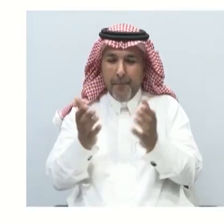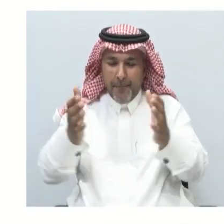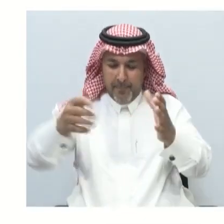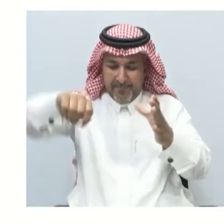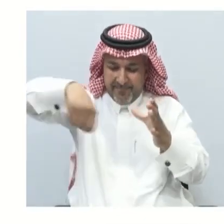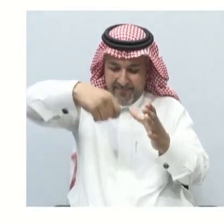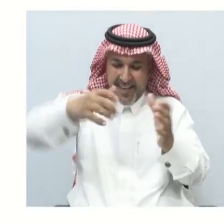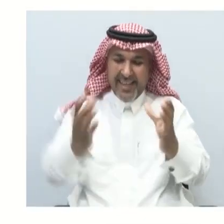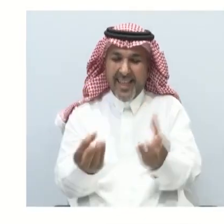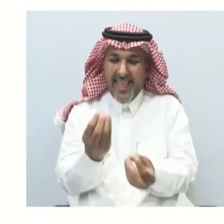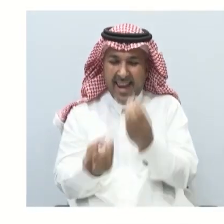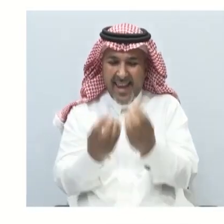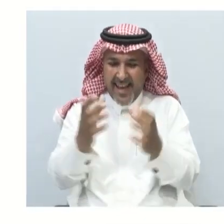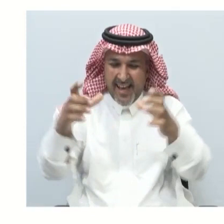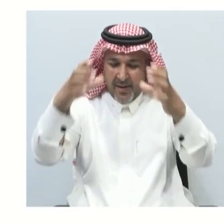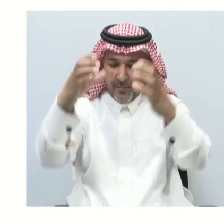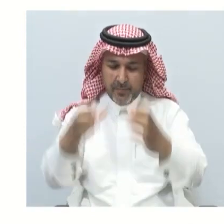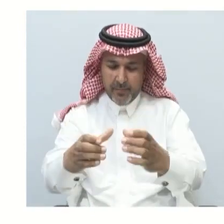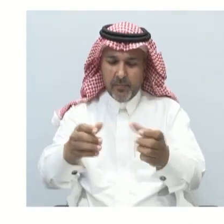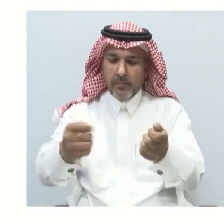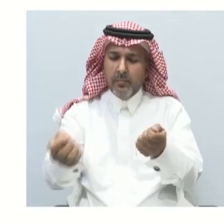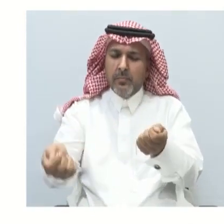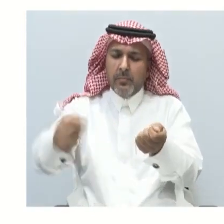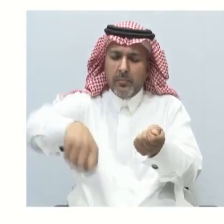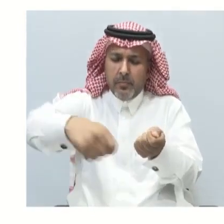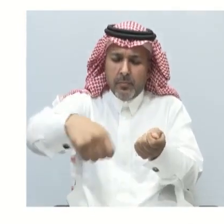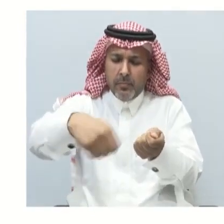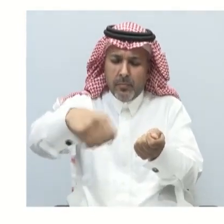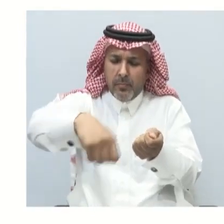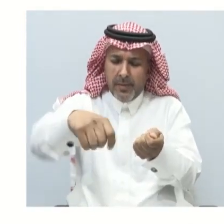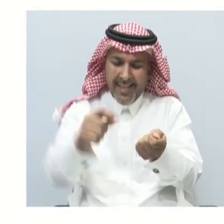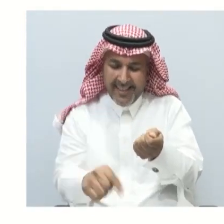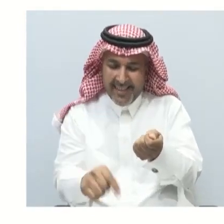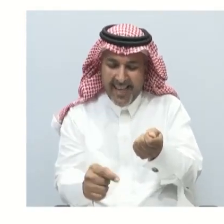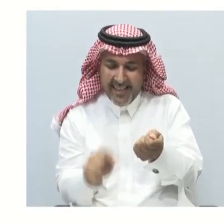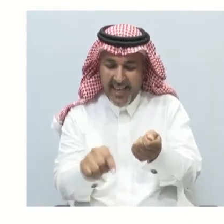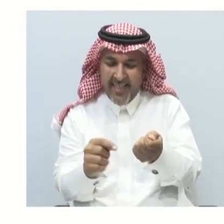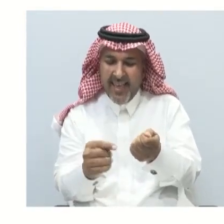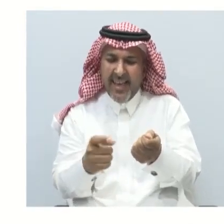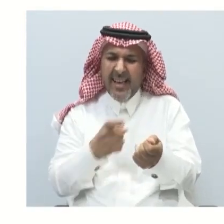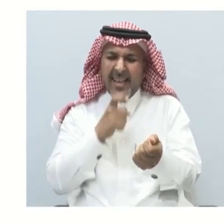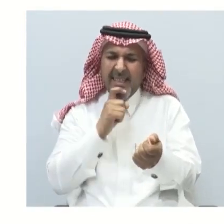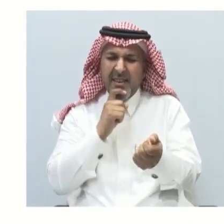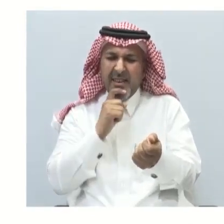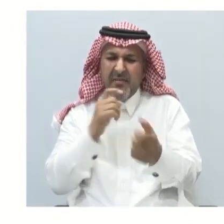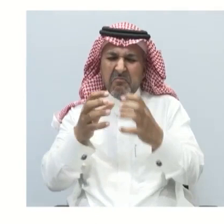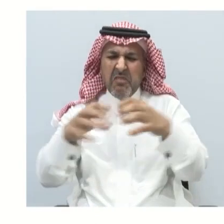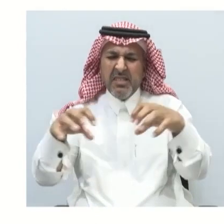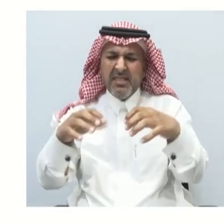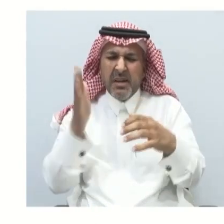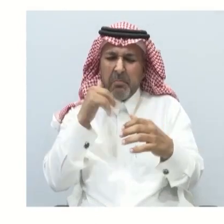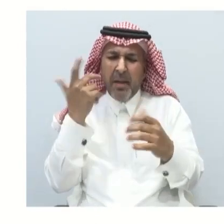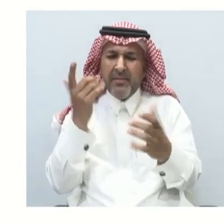تمتعها بخاصيه العزل الحراري فانا ابحث عن شيء يتمتع بالعزل الحراري عشان يعني استخدمها في